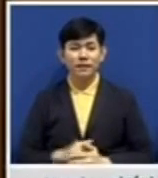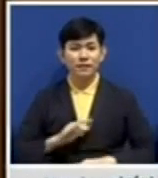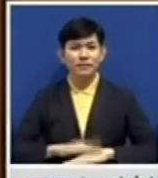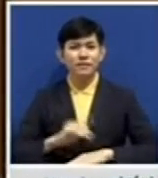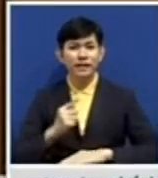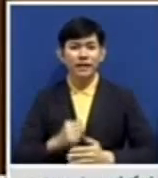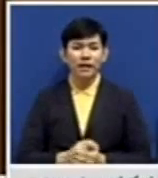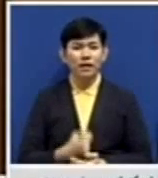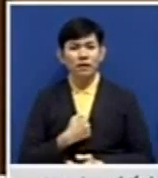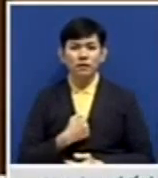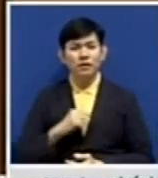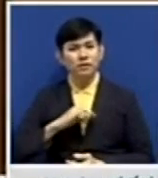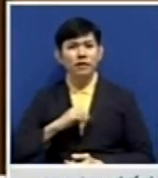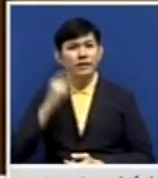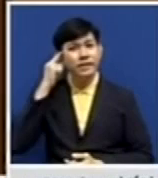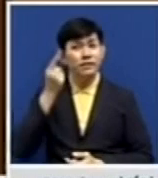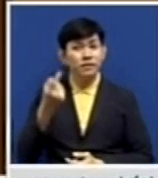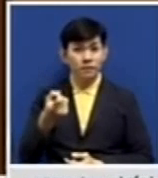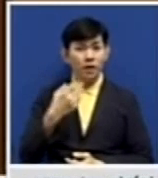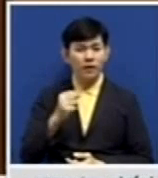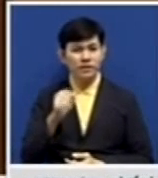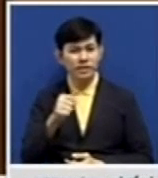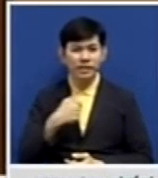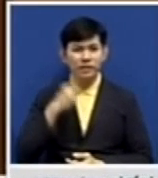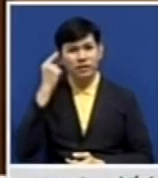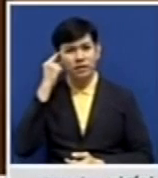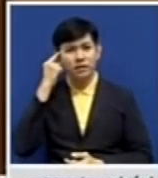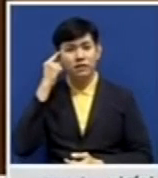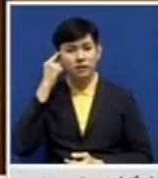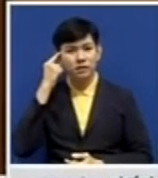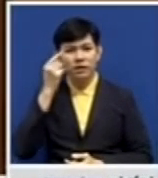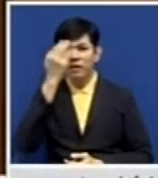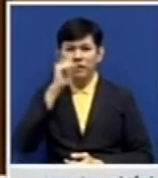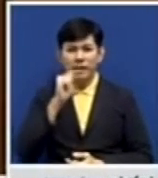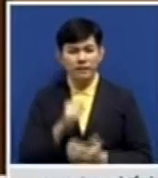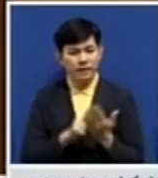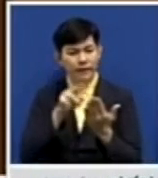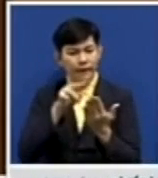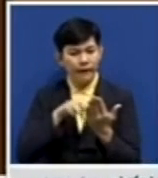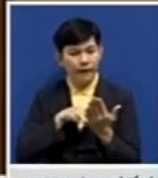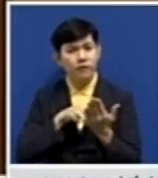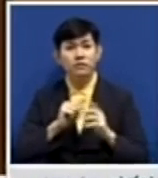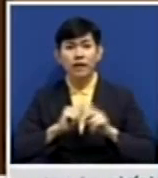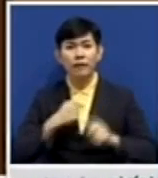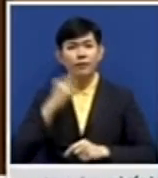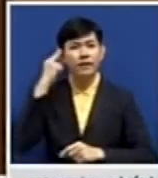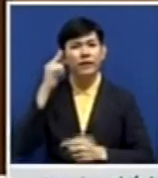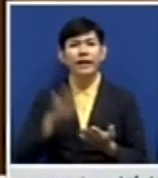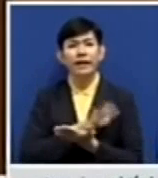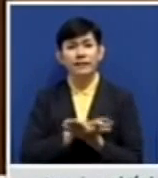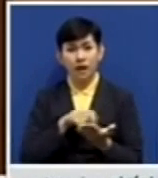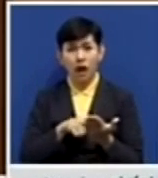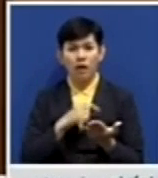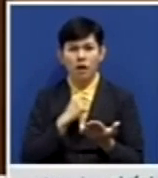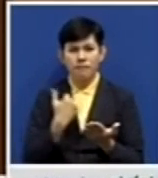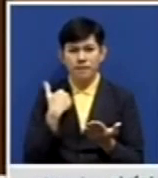มือใหม่แล้วใจนึงก็ผมคิดอย่างที่ตอนแรกที่ท่านทักทวงผมก็หมายความว่าเออทำไมไม่อ่านคือผมคิดว่าเอกสารมันมีอยู่ท่านก็อ่